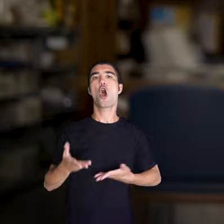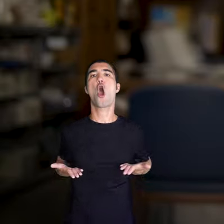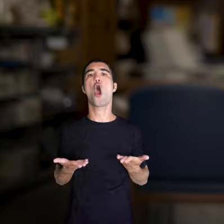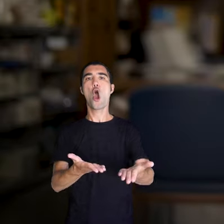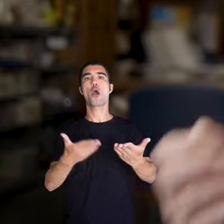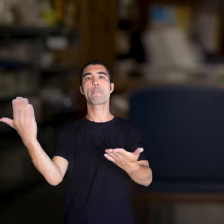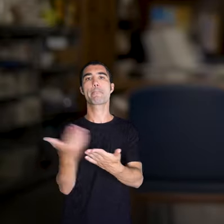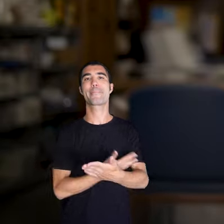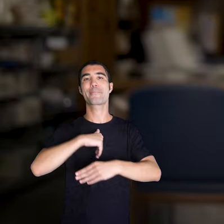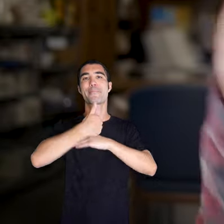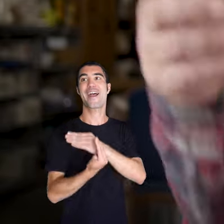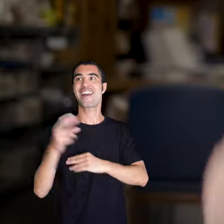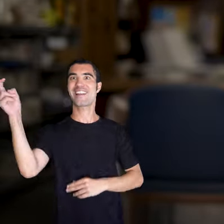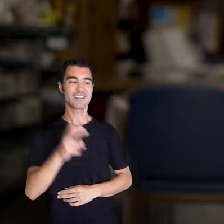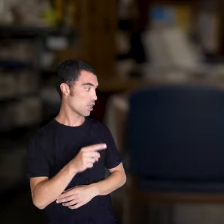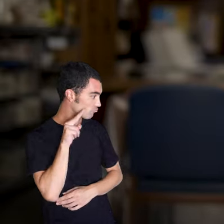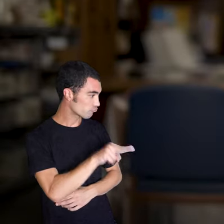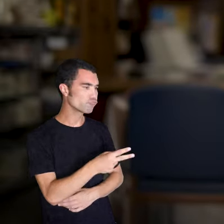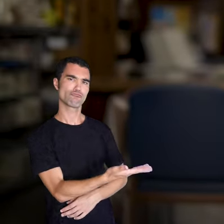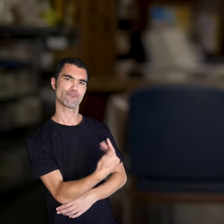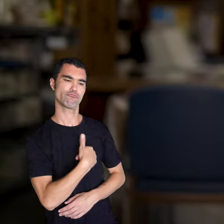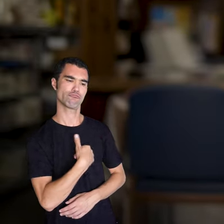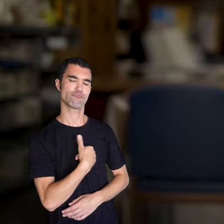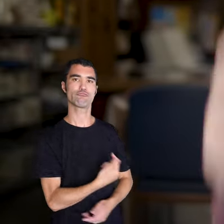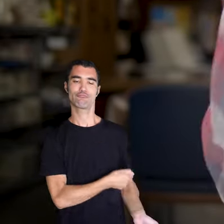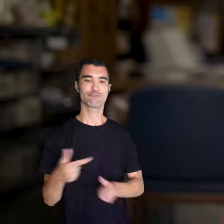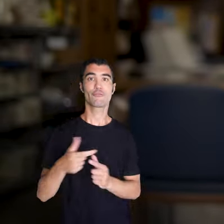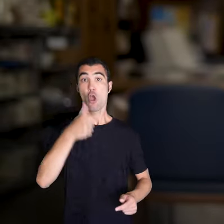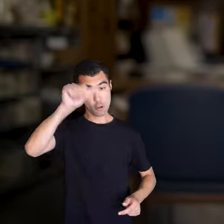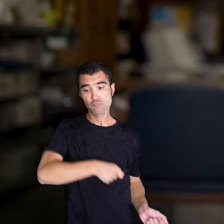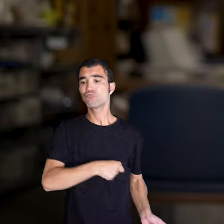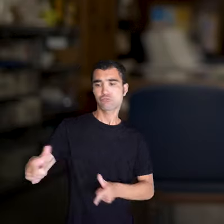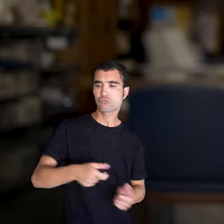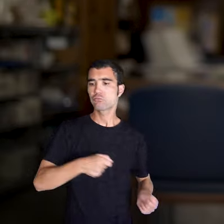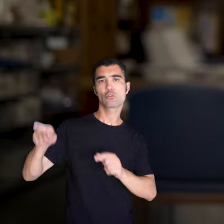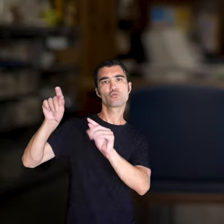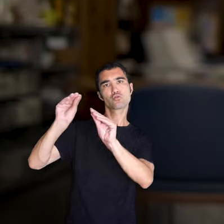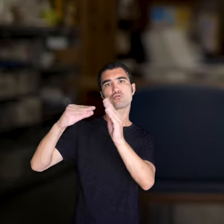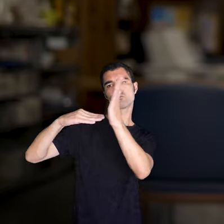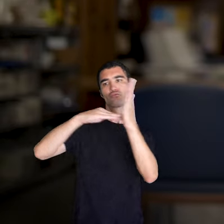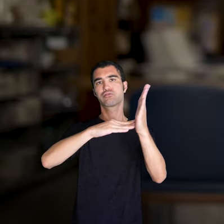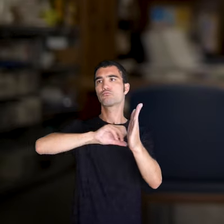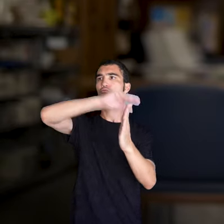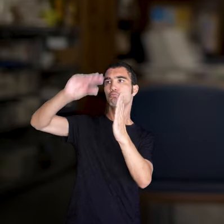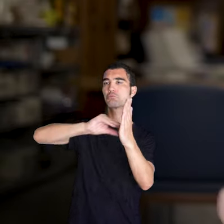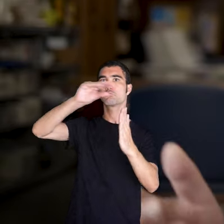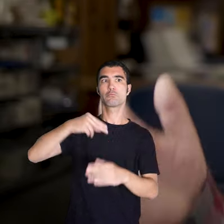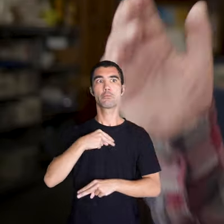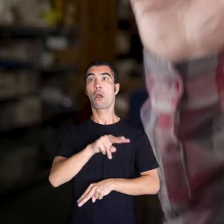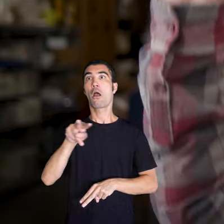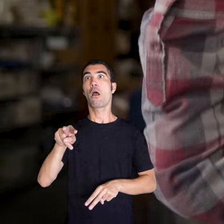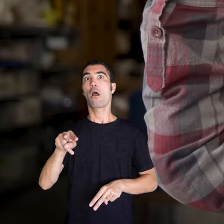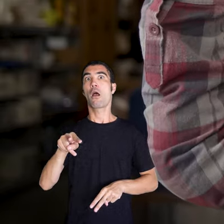i els altres homes a carregar els sacs i embarcar dins la seva cotxa i dut-se'n a la. Jo em va estranyar molt,